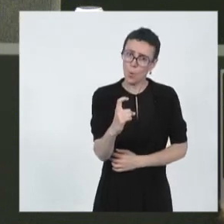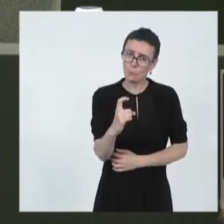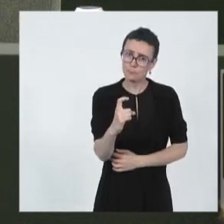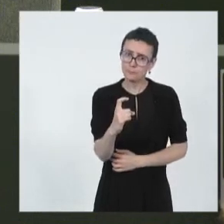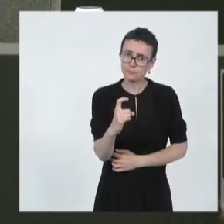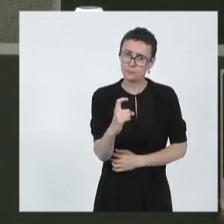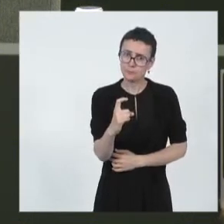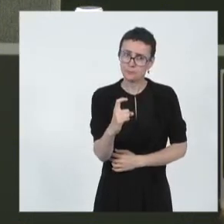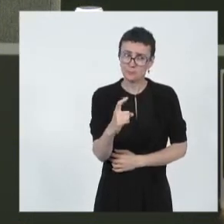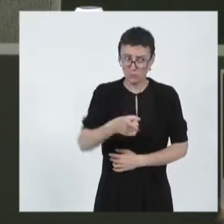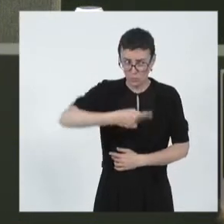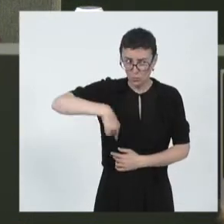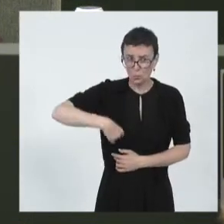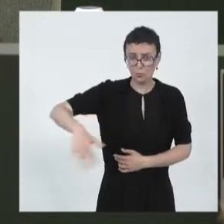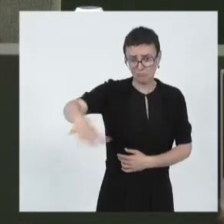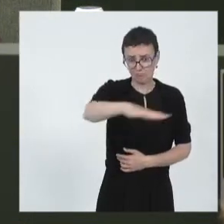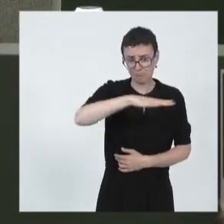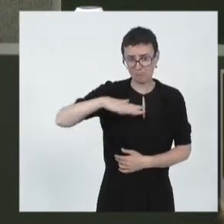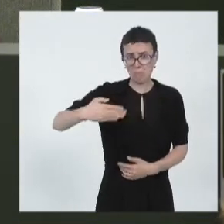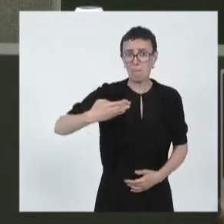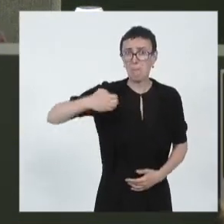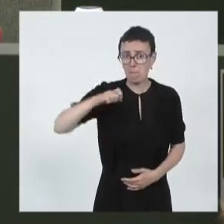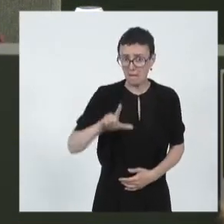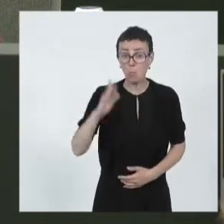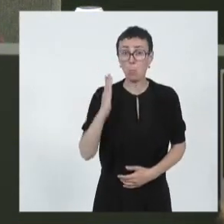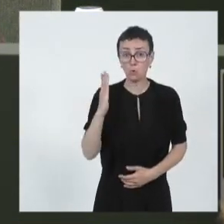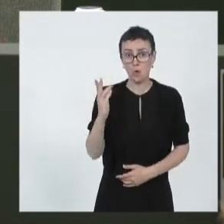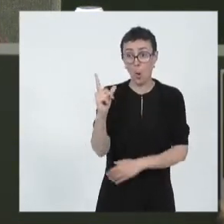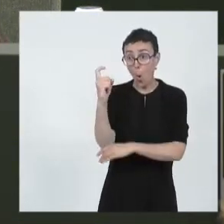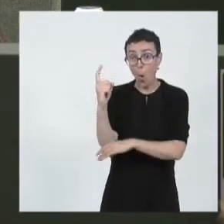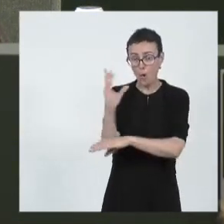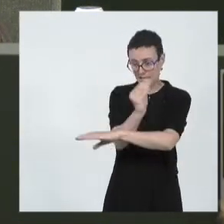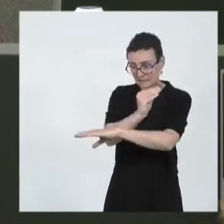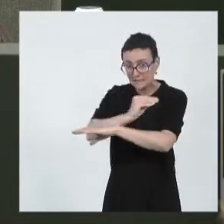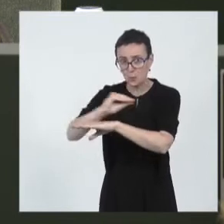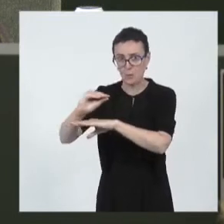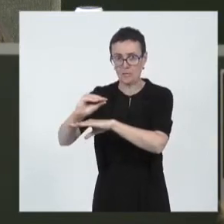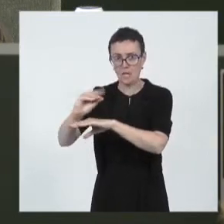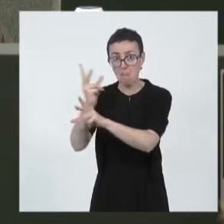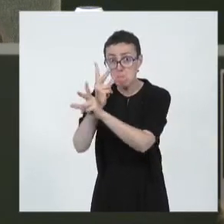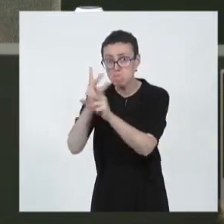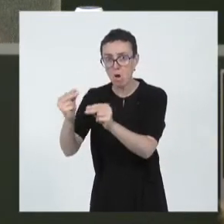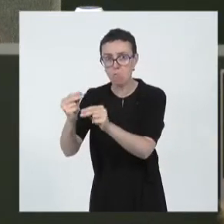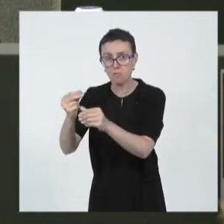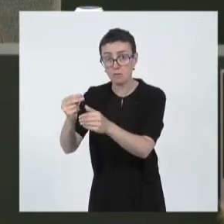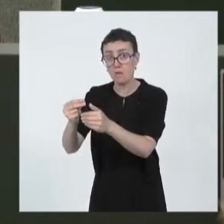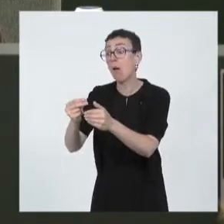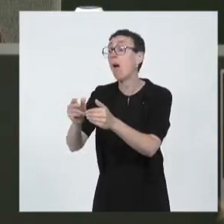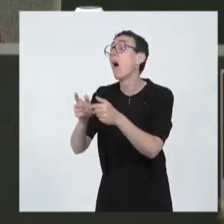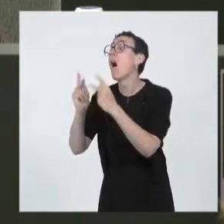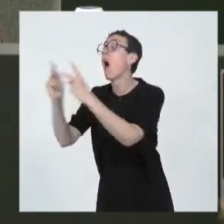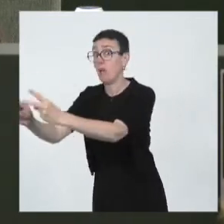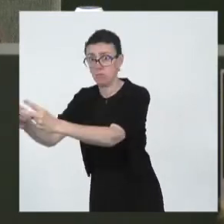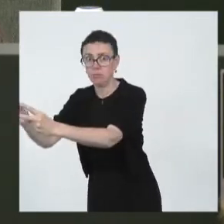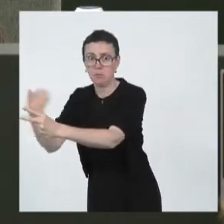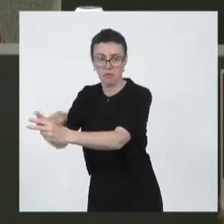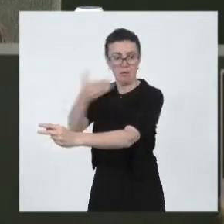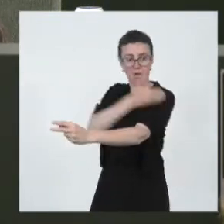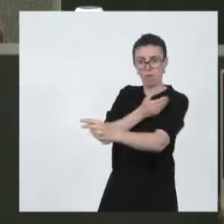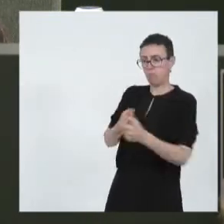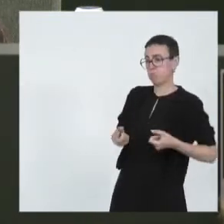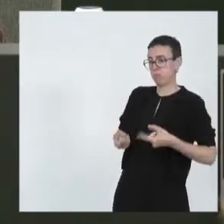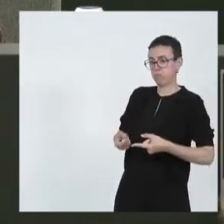sa ressource en eau et cela concerne l'amont et l'aval. Donc l'aval, comme le montre cette délibération. Les motifs sont connus. Le changement climatique,